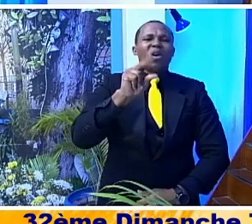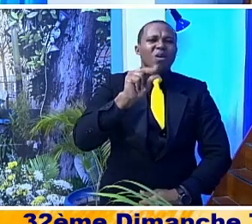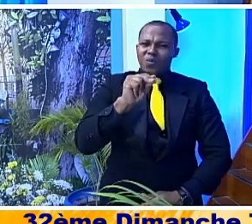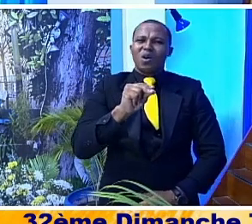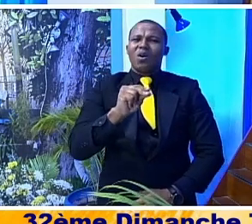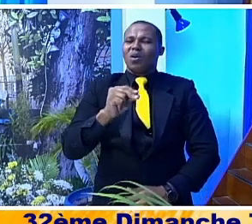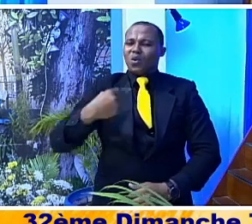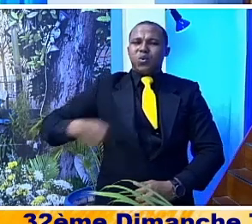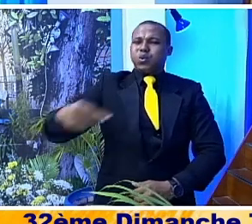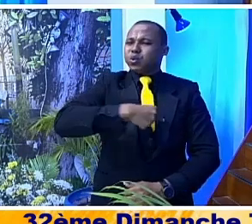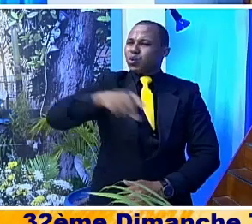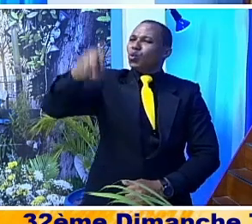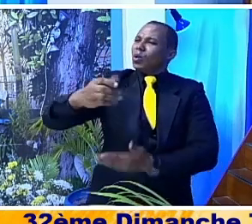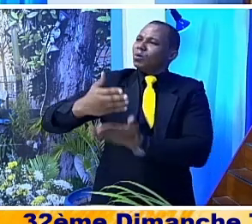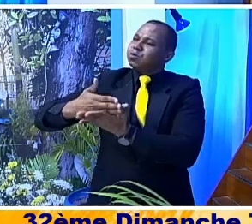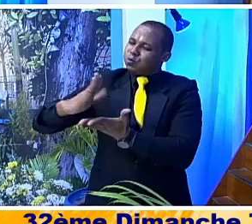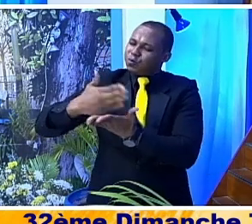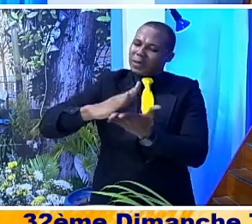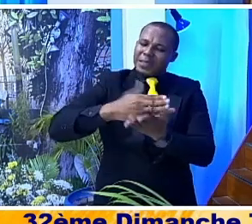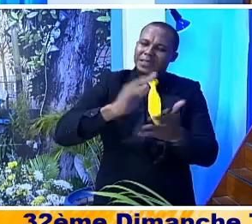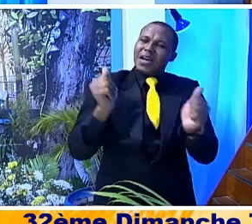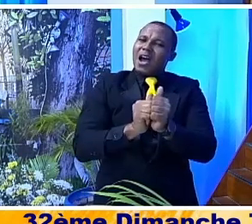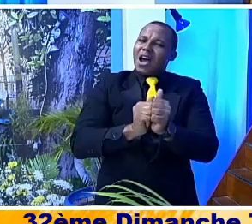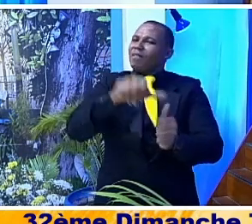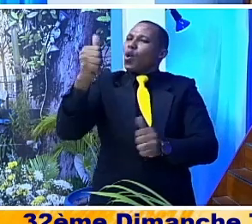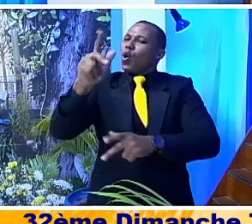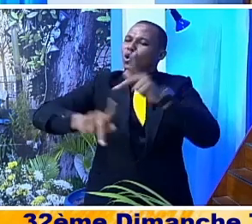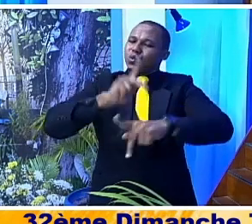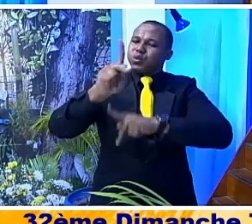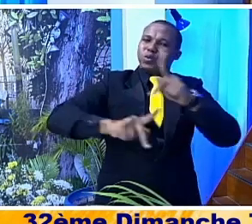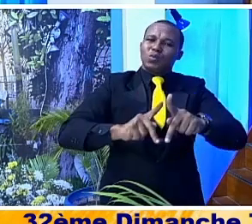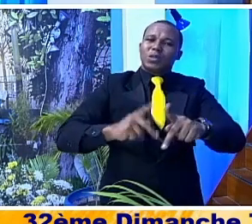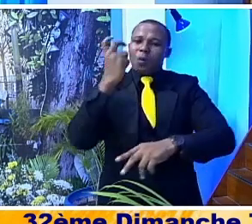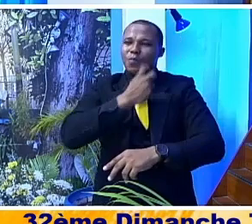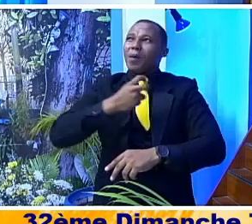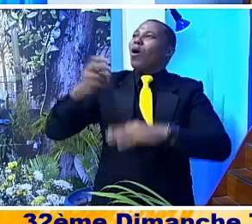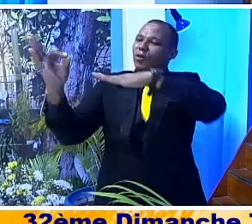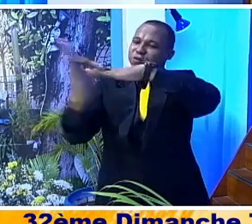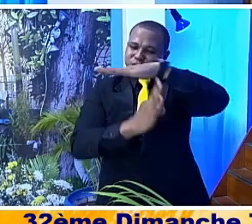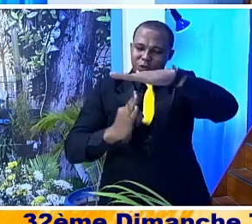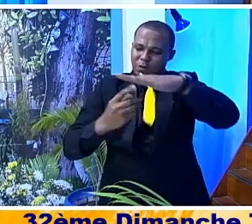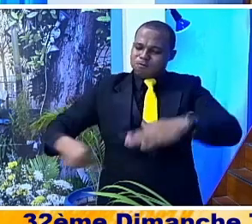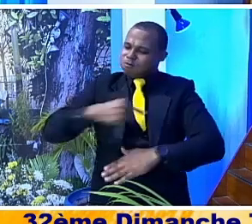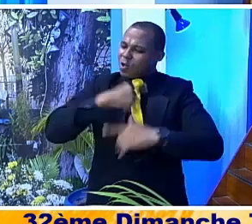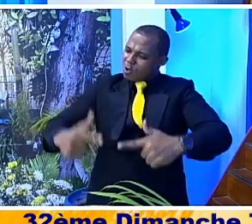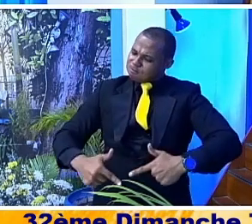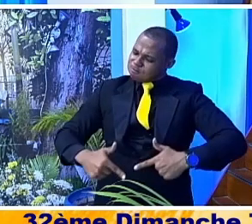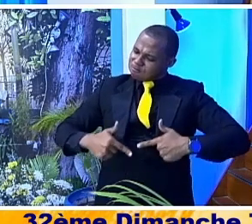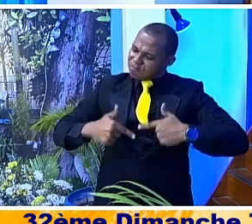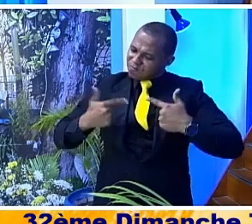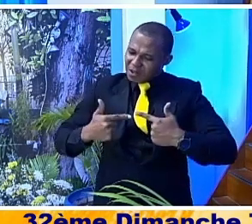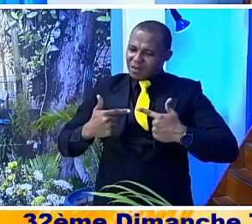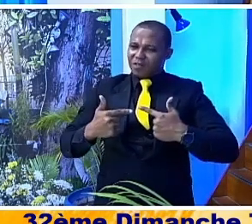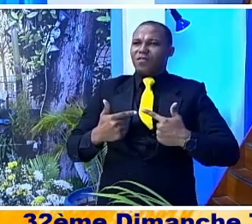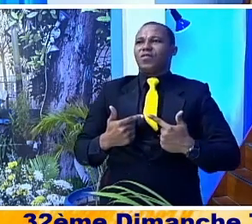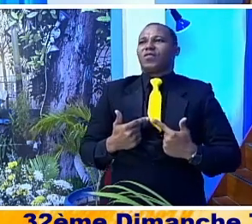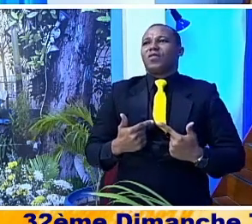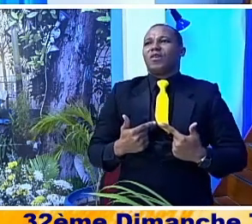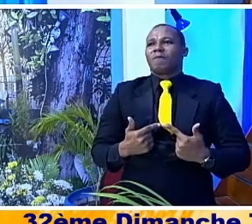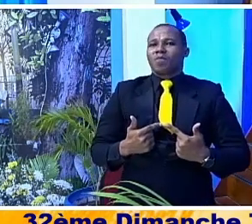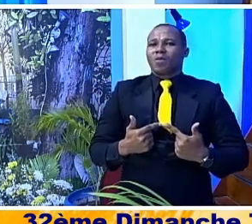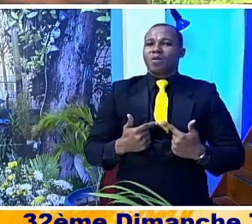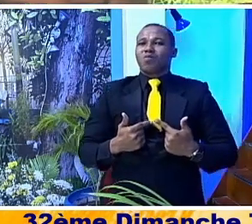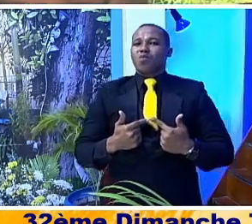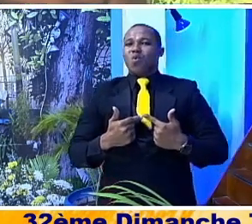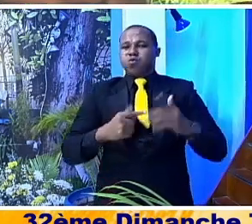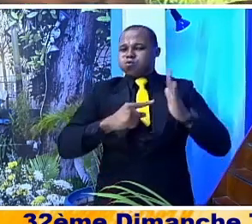nous partager avec l'autre monde. C'est des paroles fondamentales. Nous vivons sous faire ouais trop.